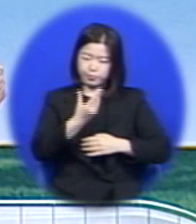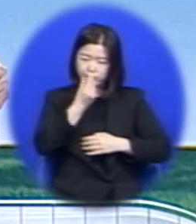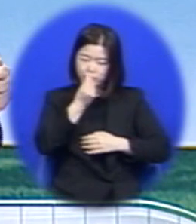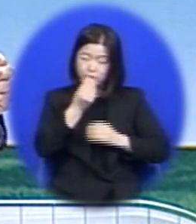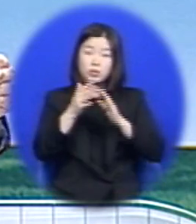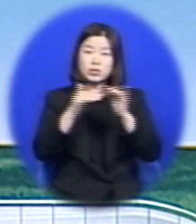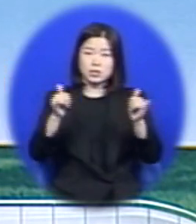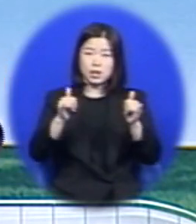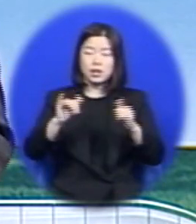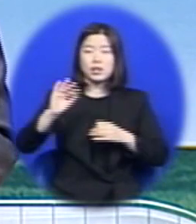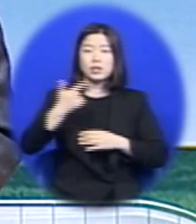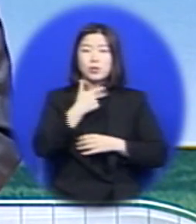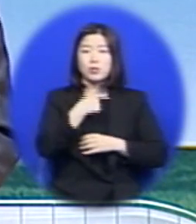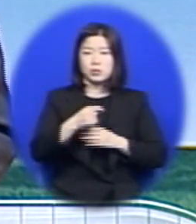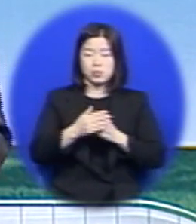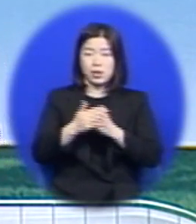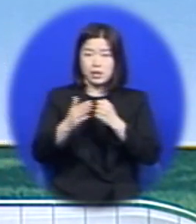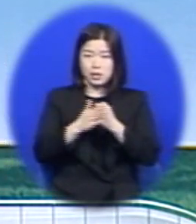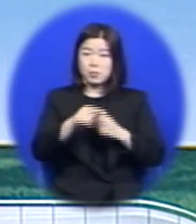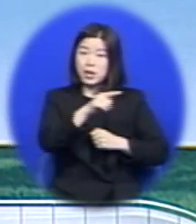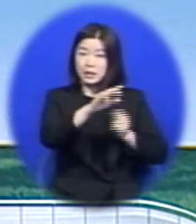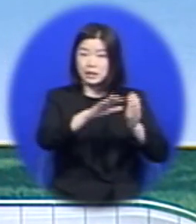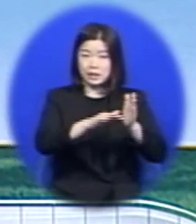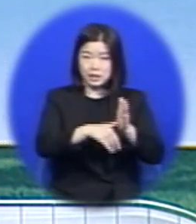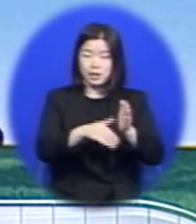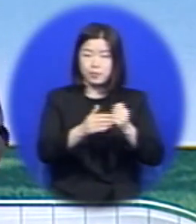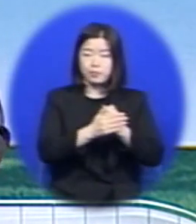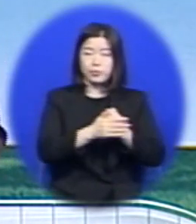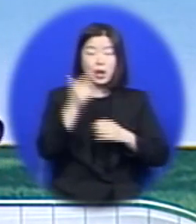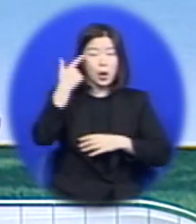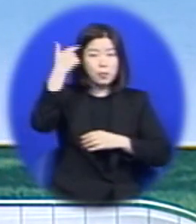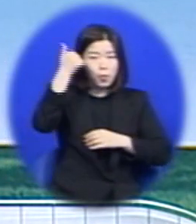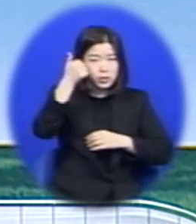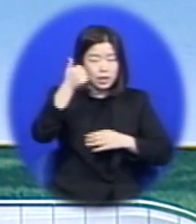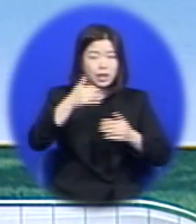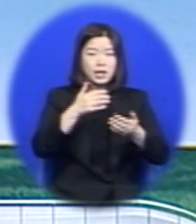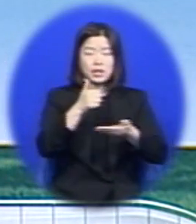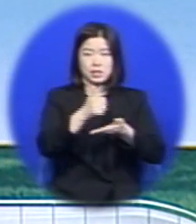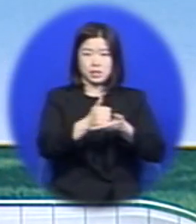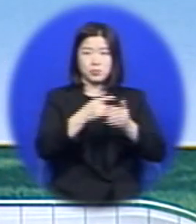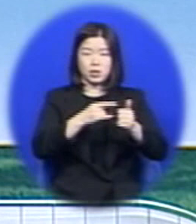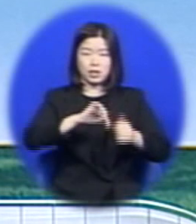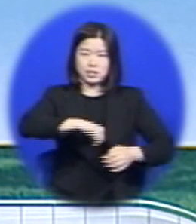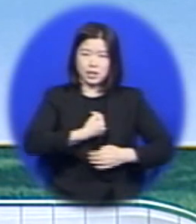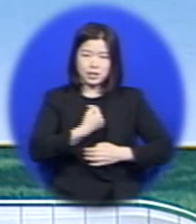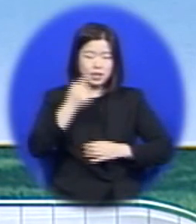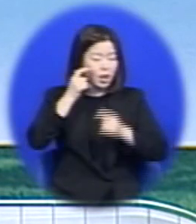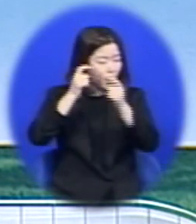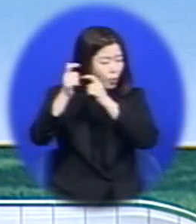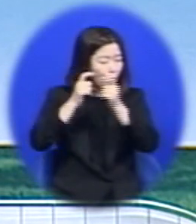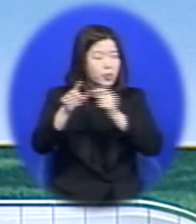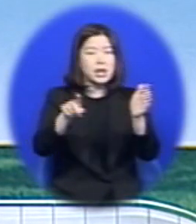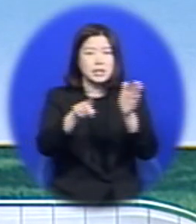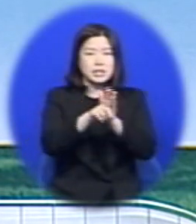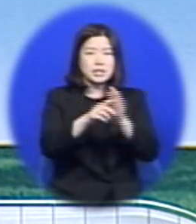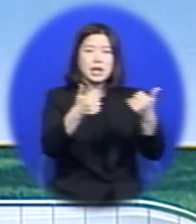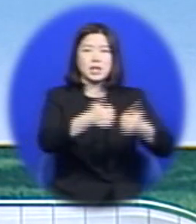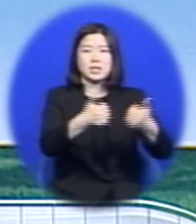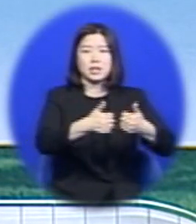싶었어요. 그래서 그때 당시에 목사님들에게 그가 자기의 이 고민을 신앙 상담을